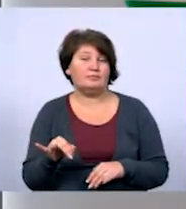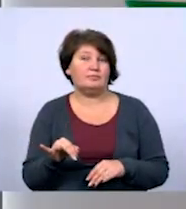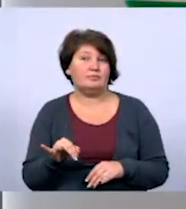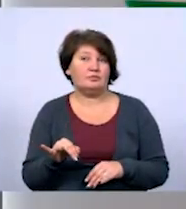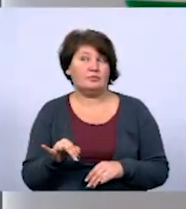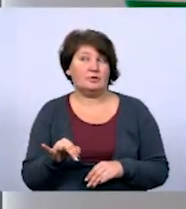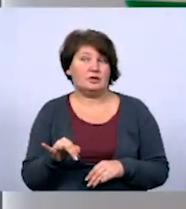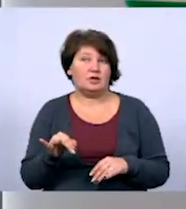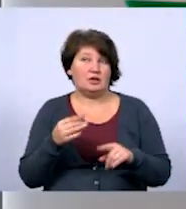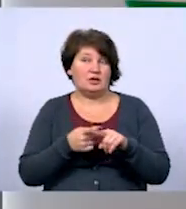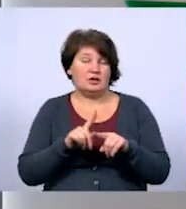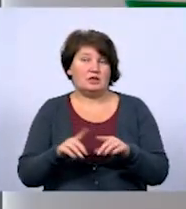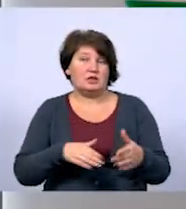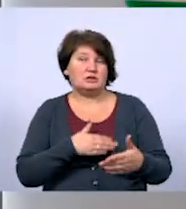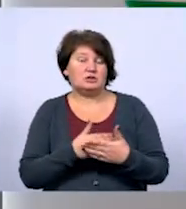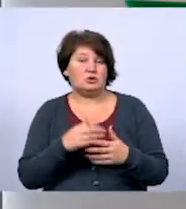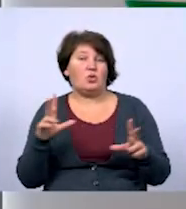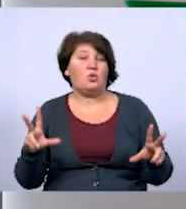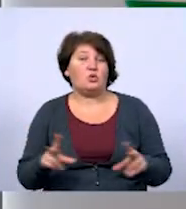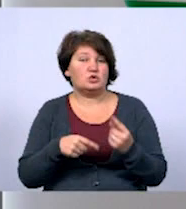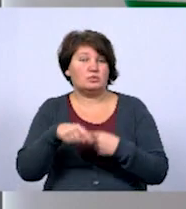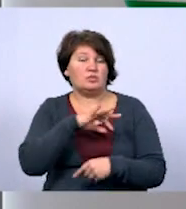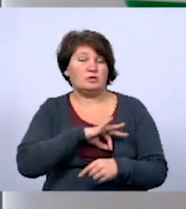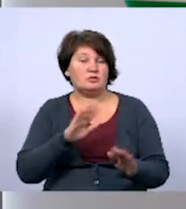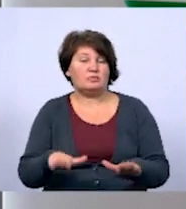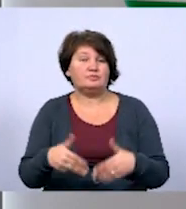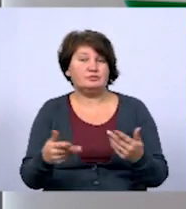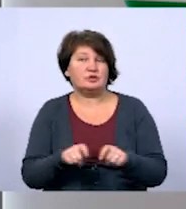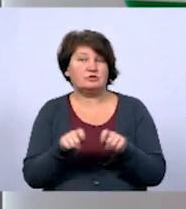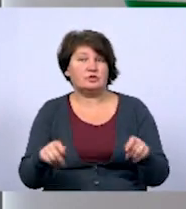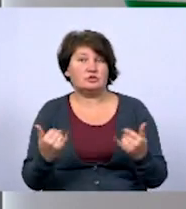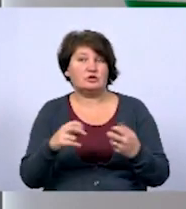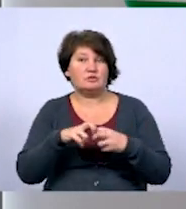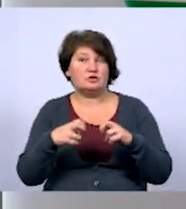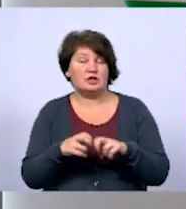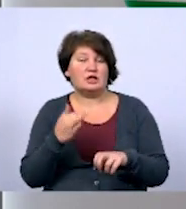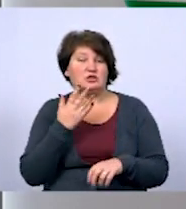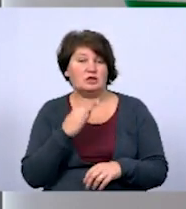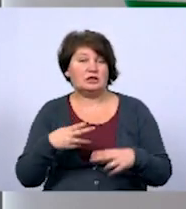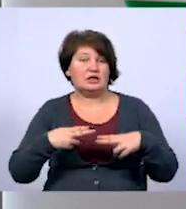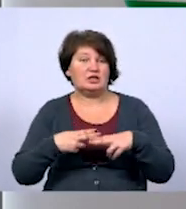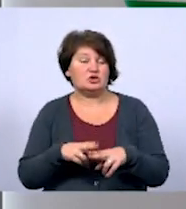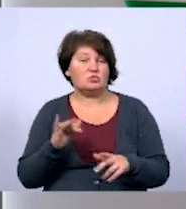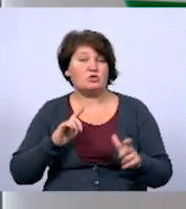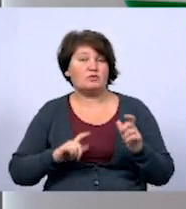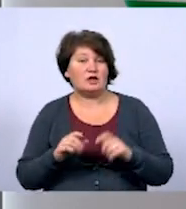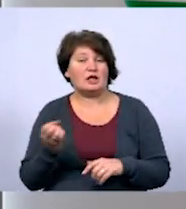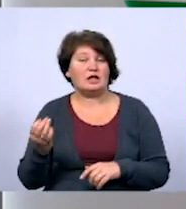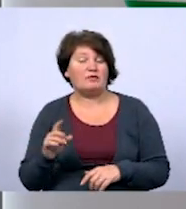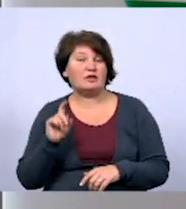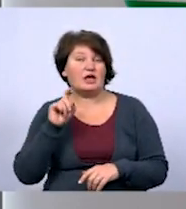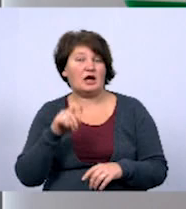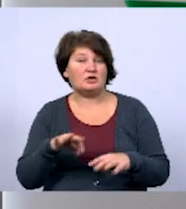Проєкт гендерних ініціатив «Успіх в бізнесі» презентували сьогодні в Івано-Франківському національному технічному університеті «Нафти і газу».